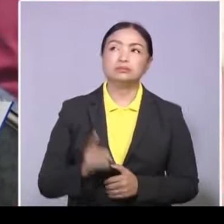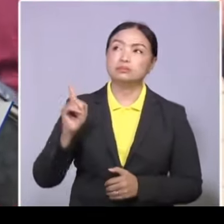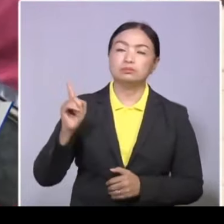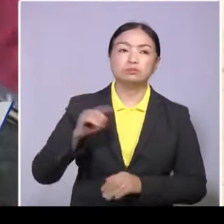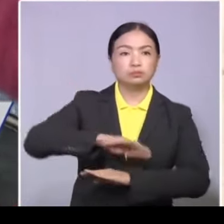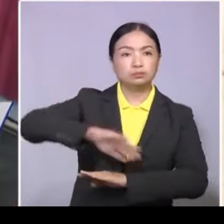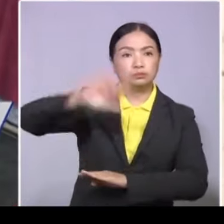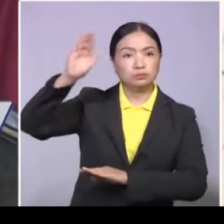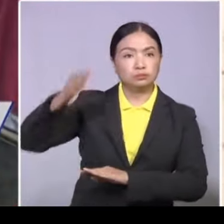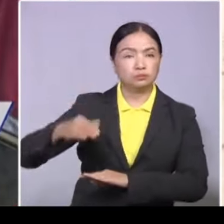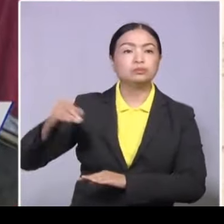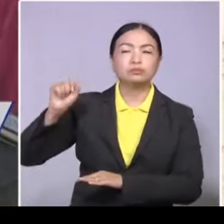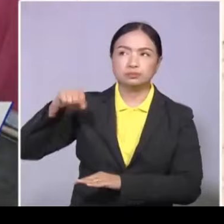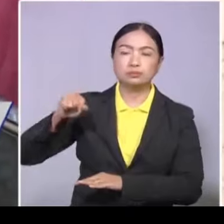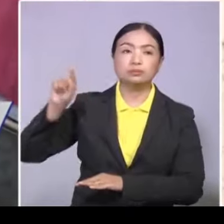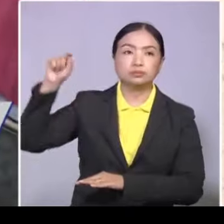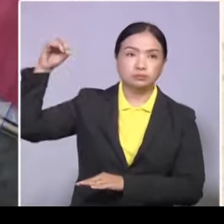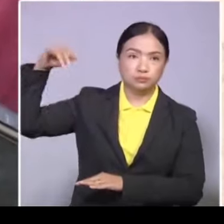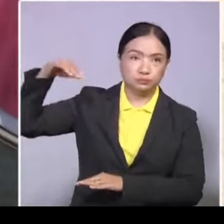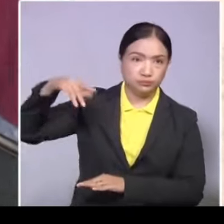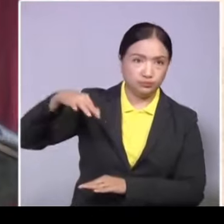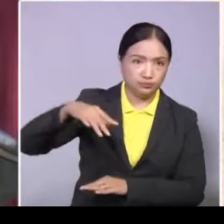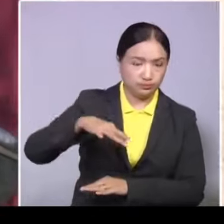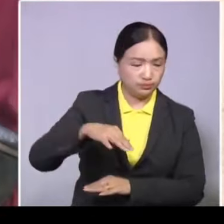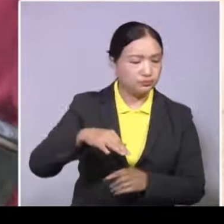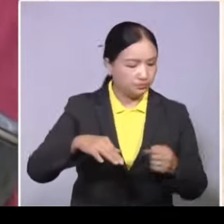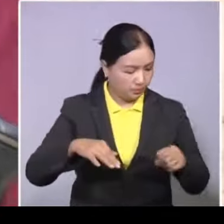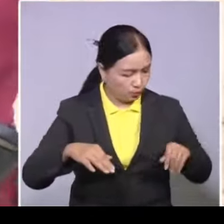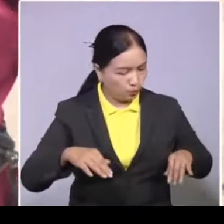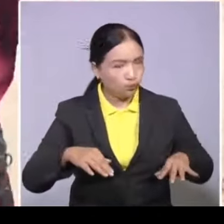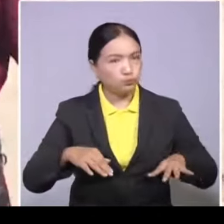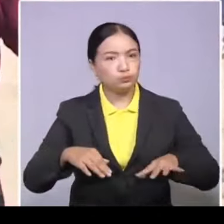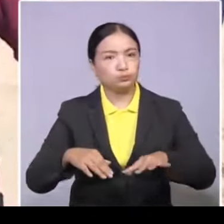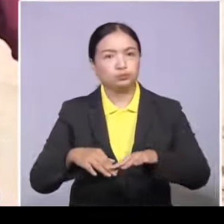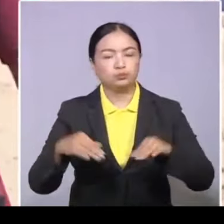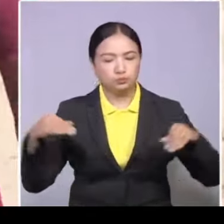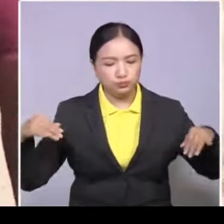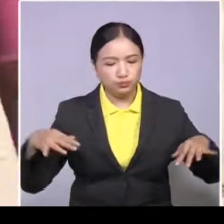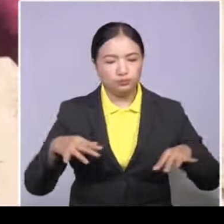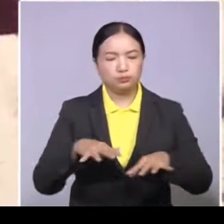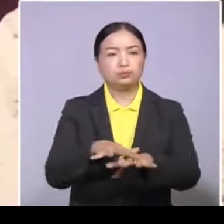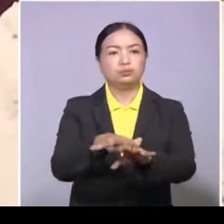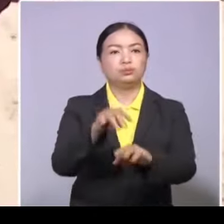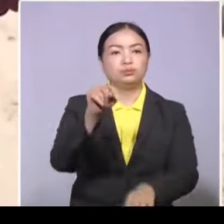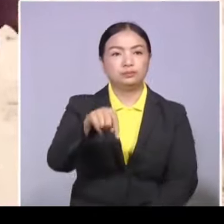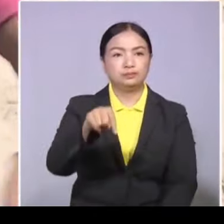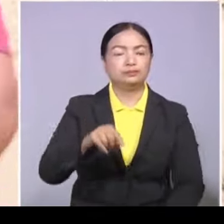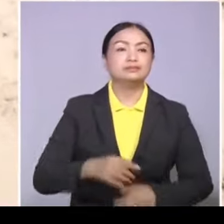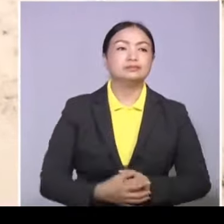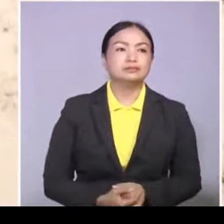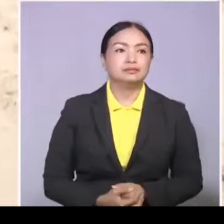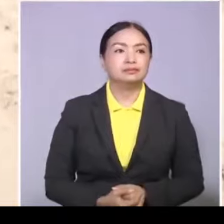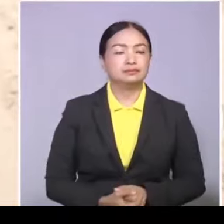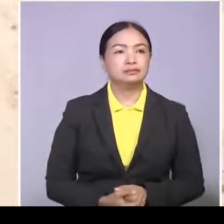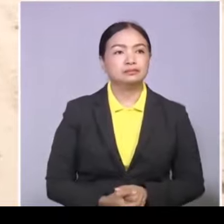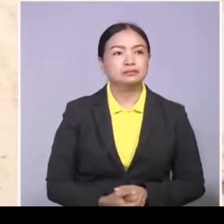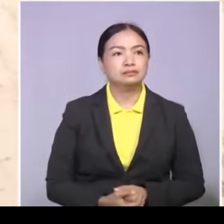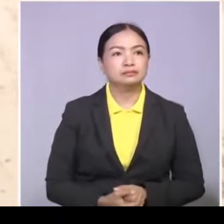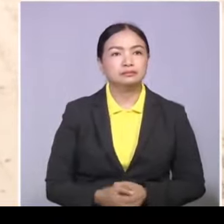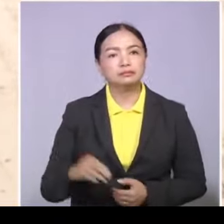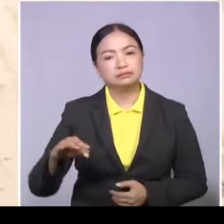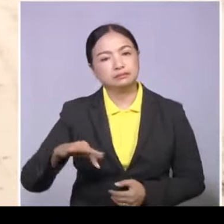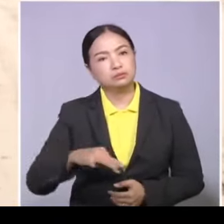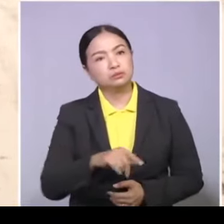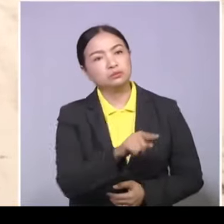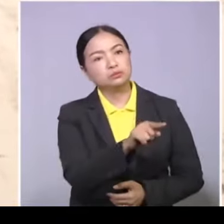ช่ใช่มันมีทั้งด้านซ้ายและด้านขวาแล้วก็มารวมกันแล้วก็มันมาแล้วก็เข้าไปทางบ้